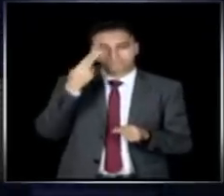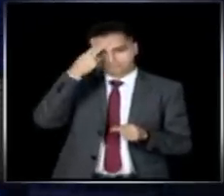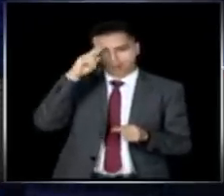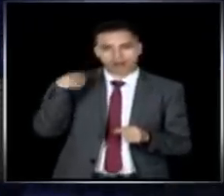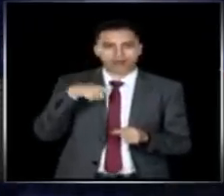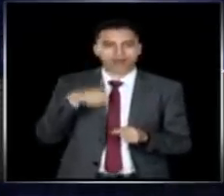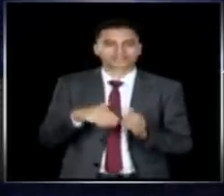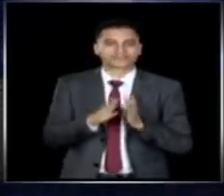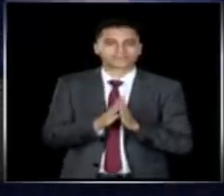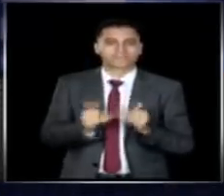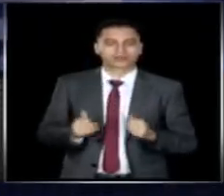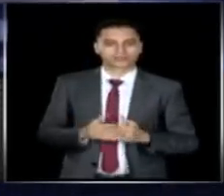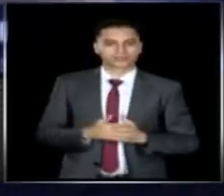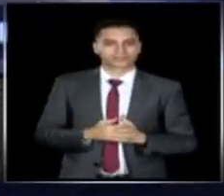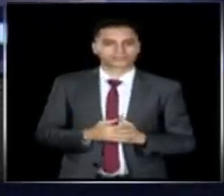1914؟